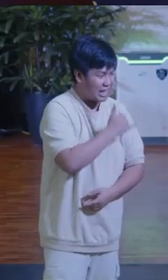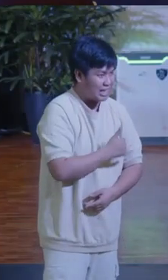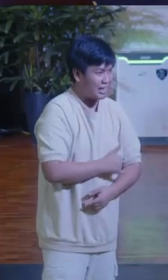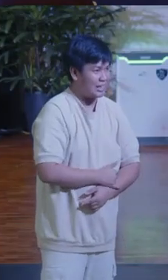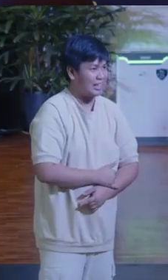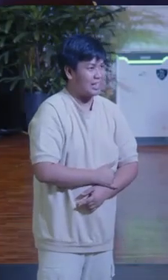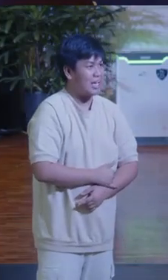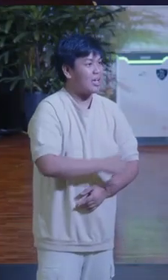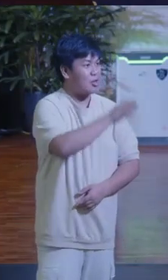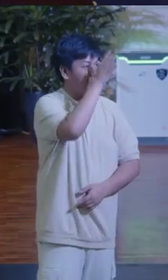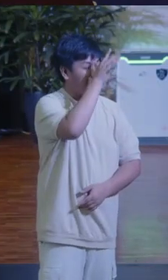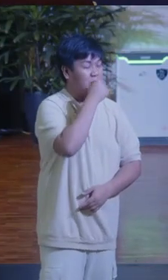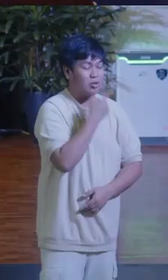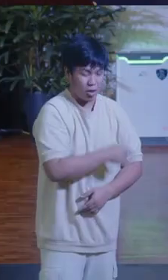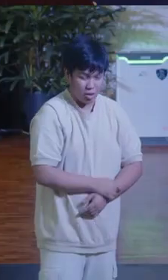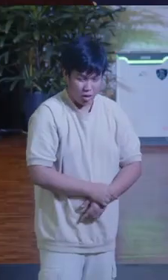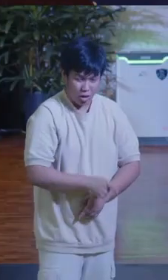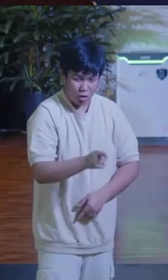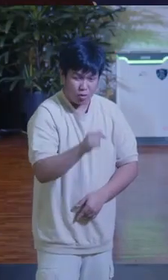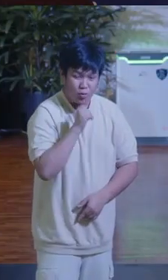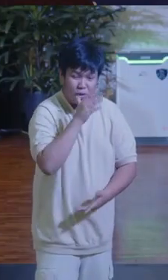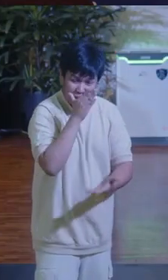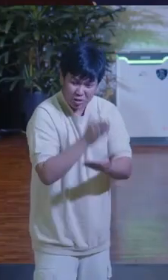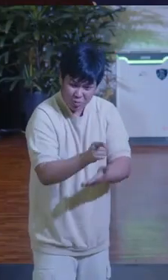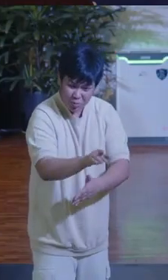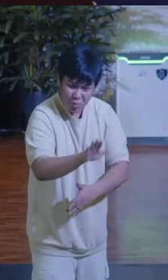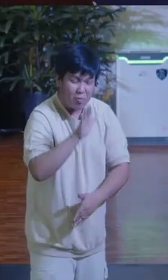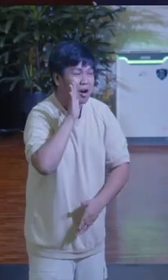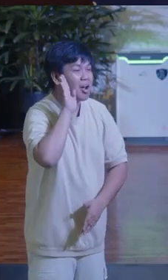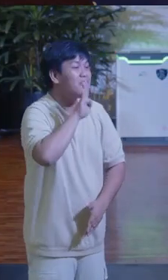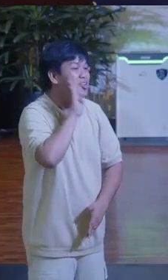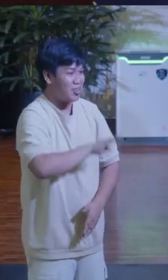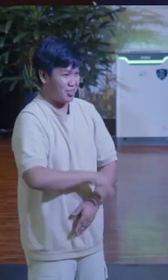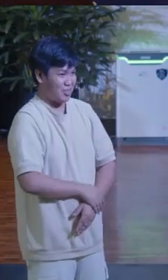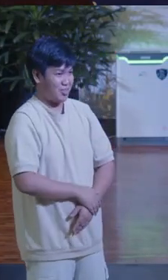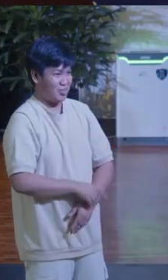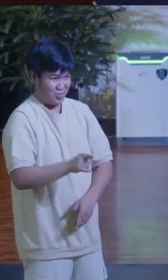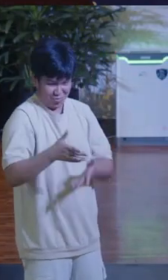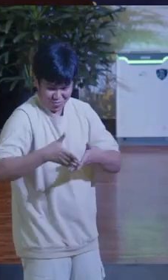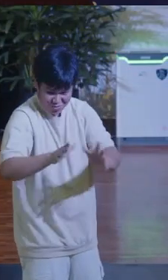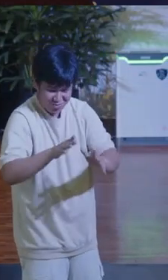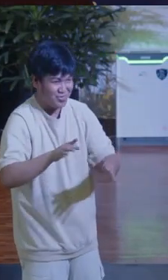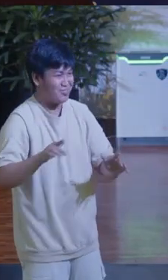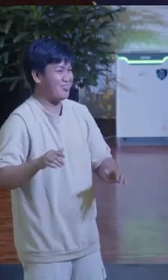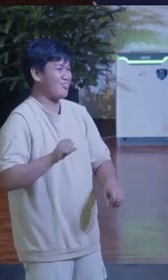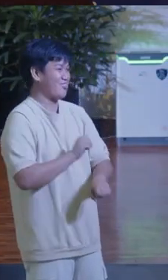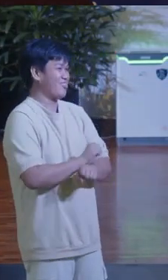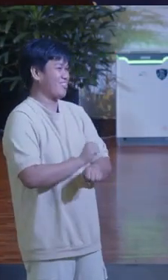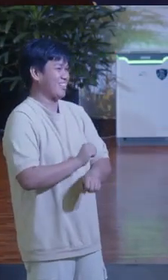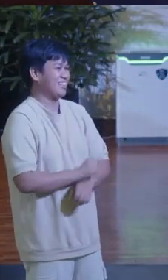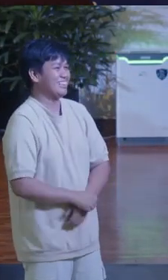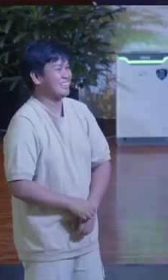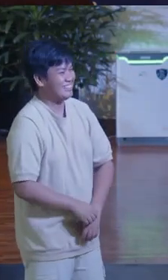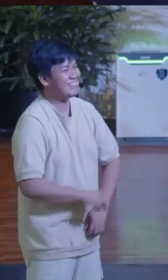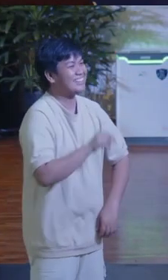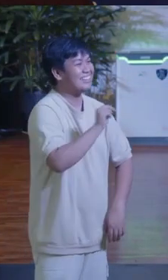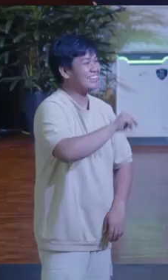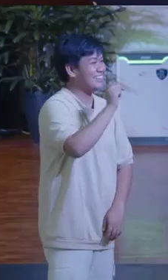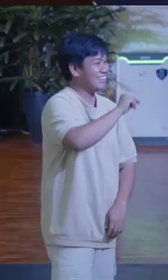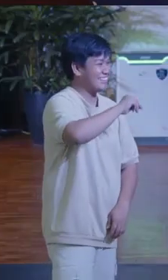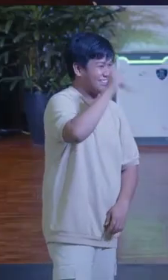Tas ang palo niya, isang hataw lang. Kaya kailangan, matalino ka. Lalagay ka